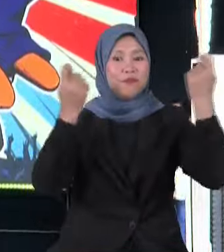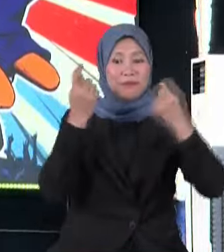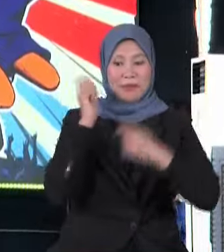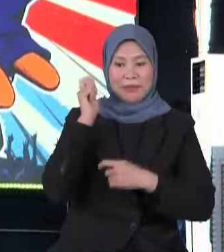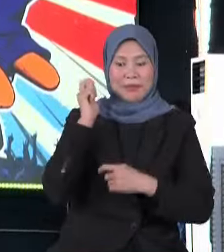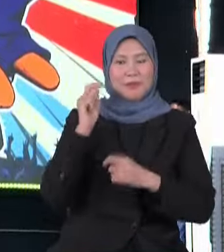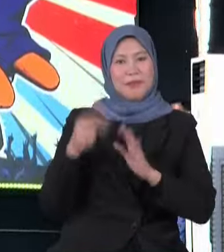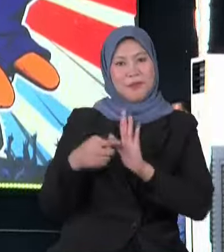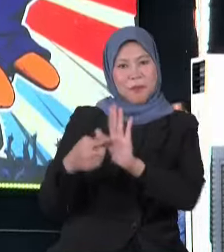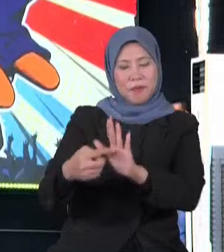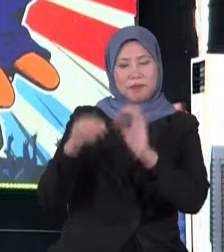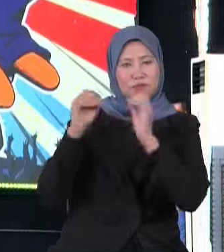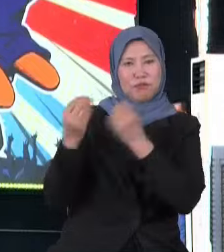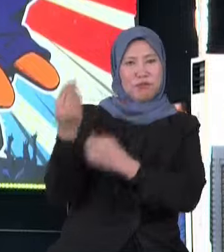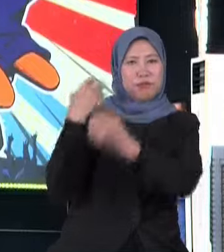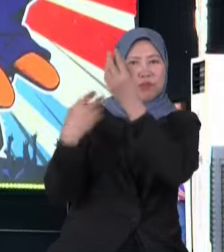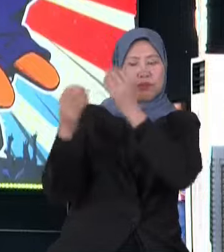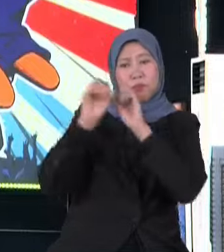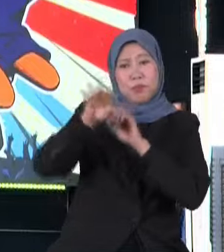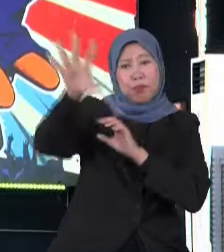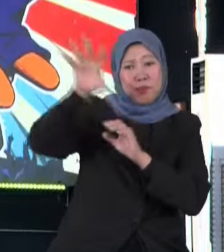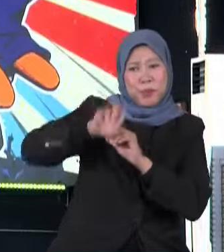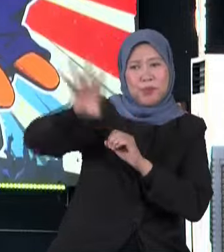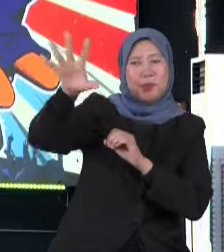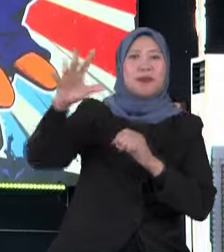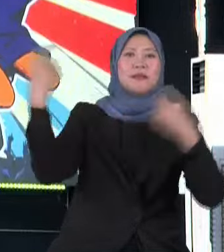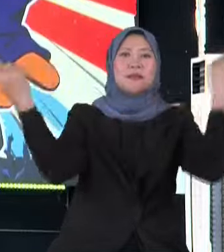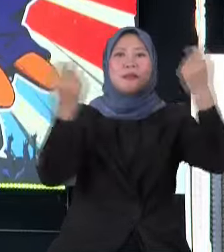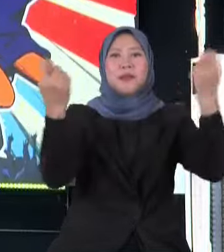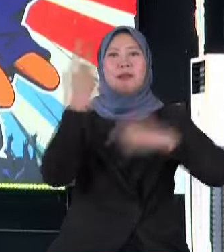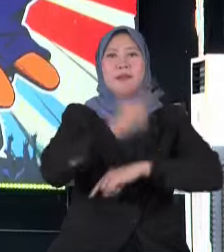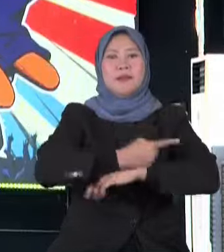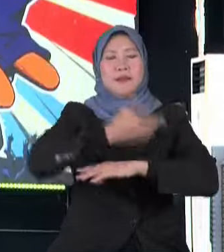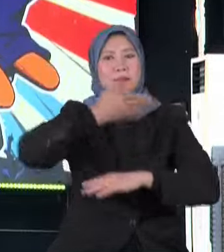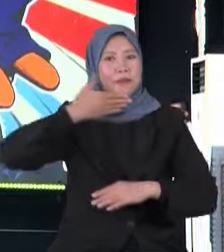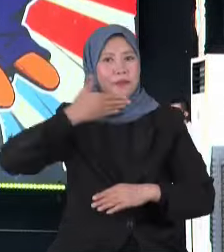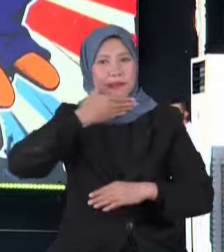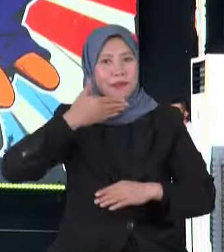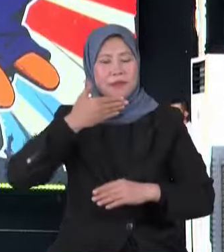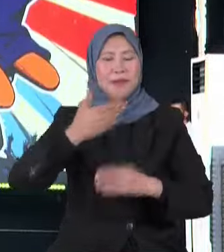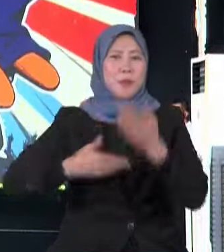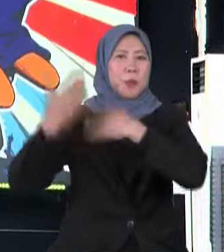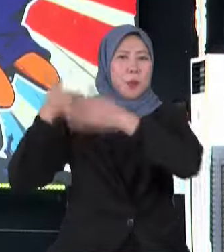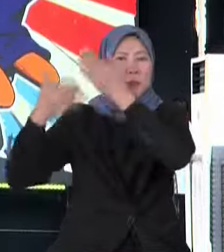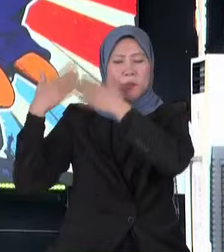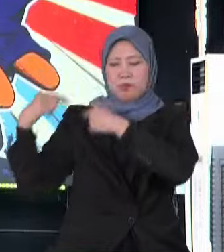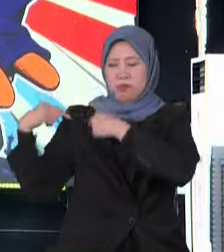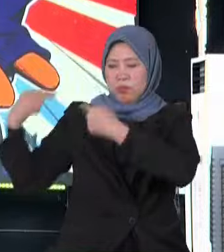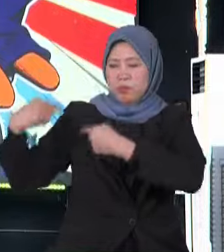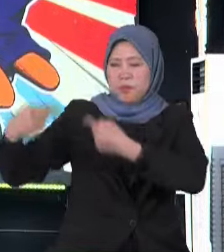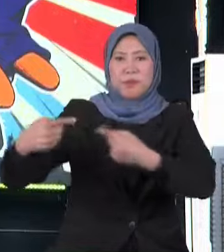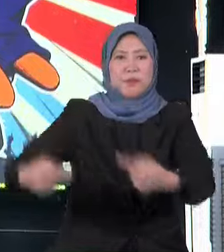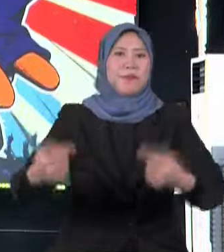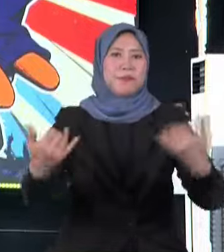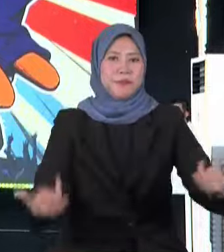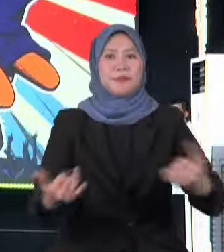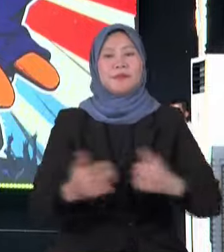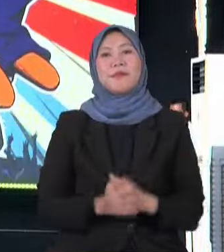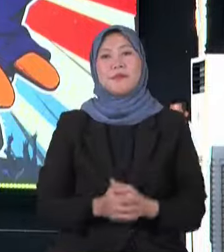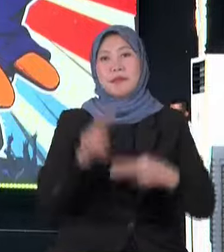adalah imbasan ataupun flashback berkaitan sambutan Hari Belia Negara dan juga pembenahan belia dari dahulu sehingga kini. Sambutan